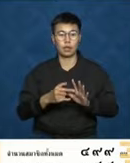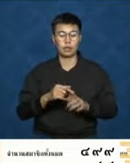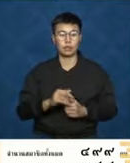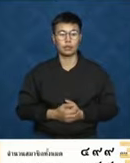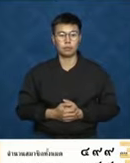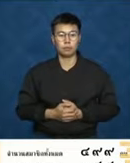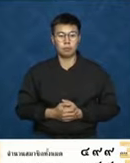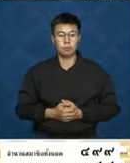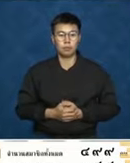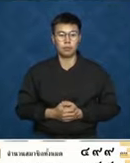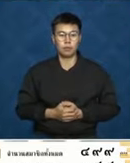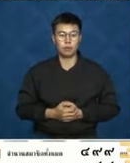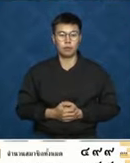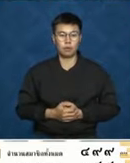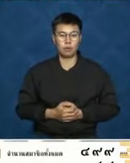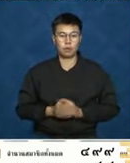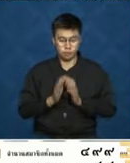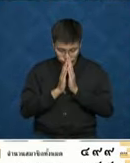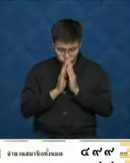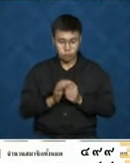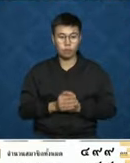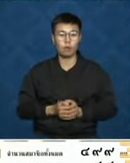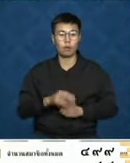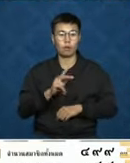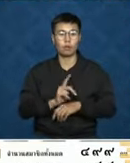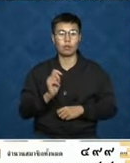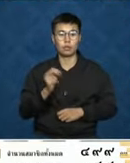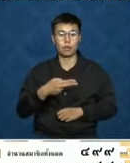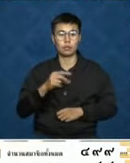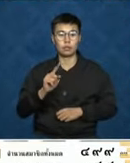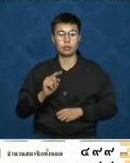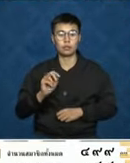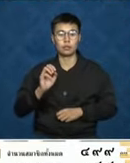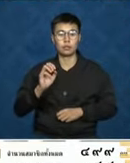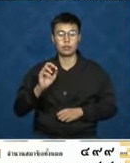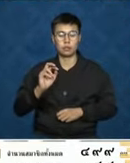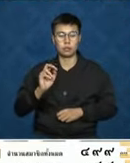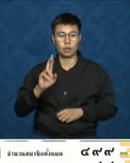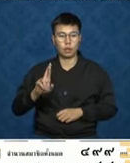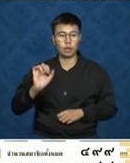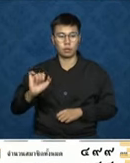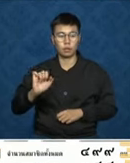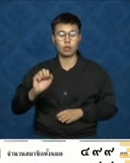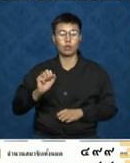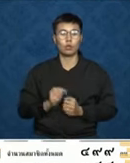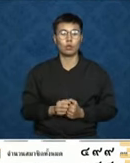ครับเรียนท่านประธานที่เคารพดิฉันทันทารีสัตพิธรัตน์